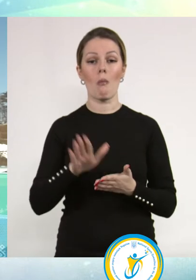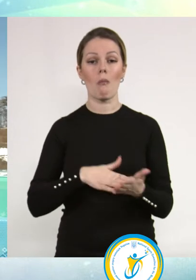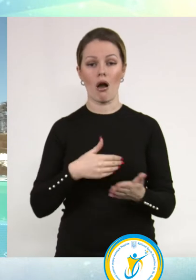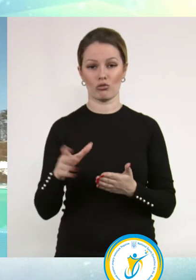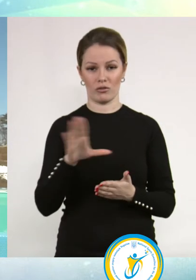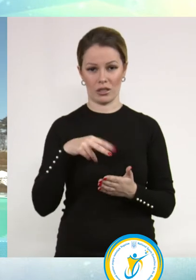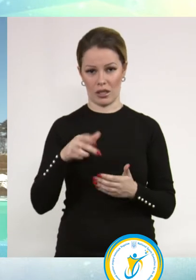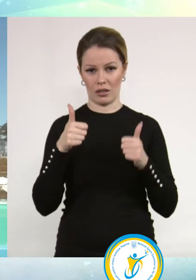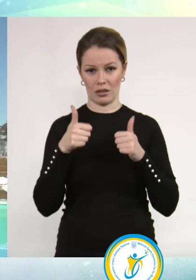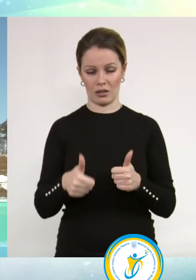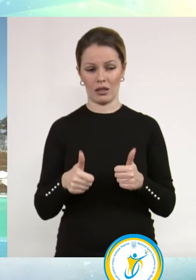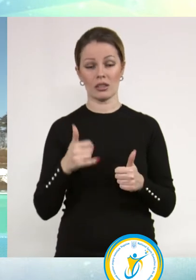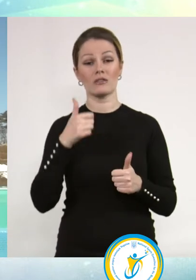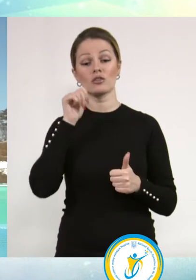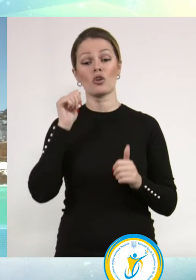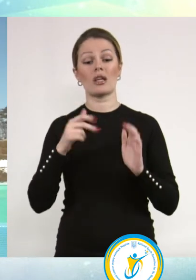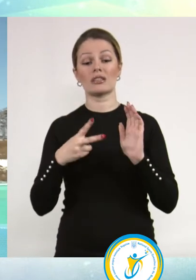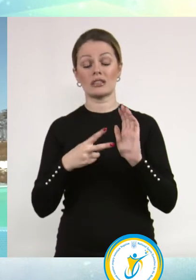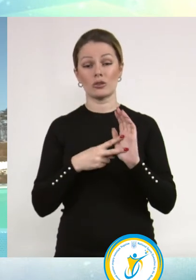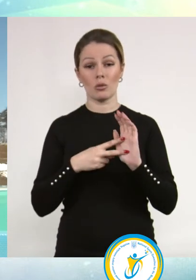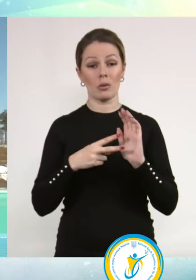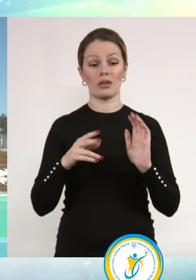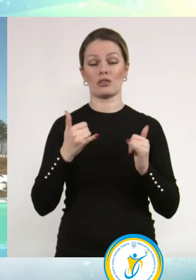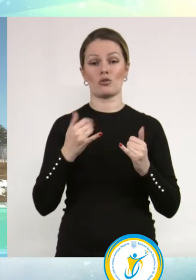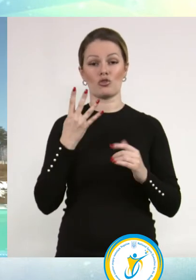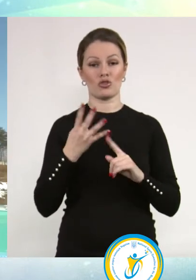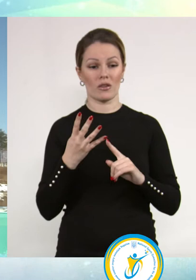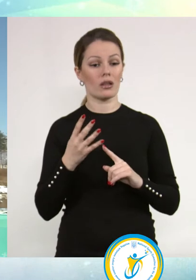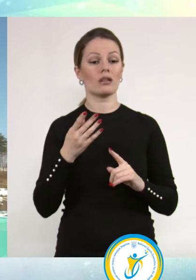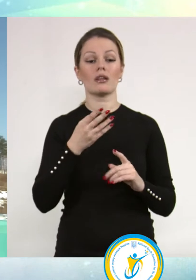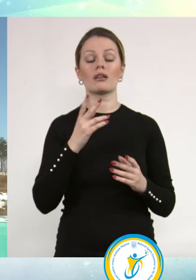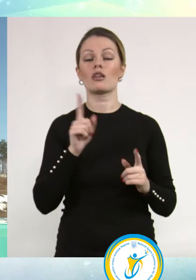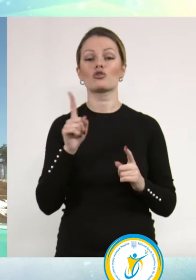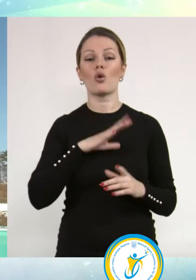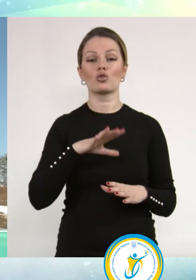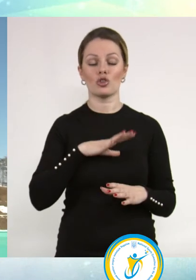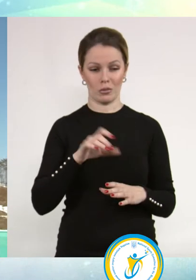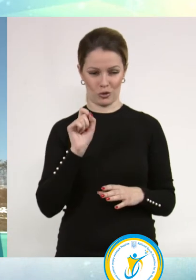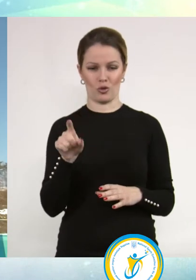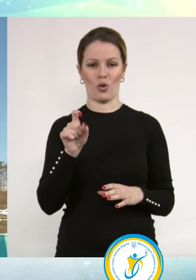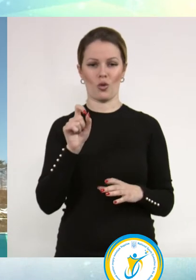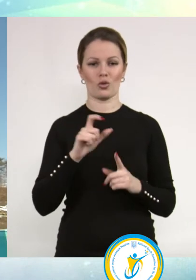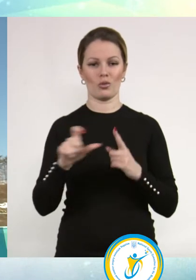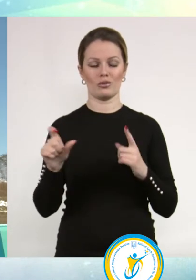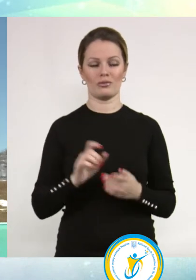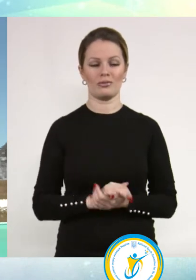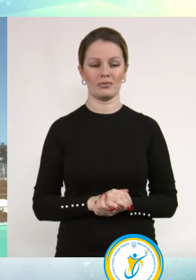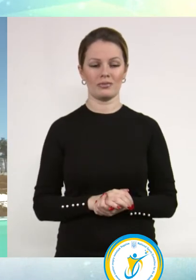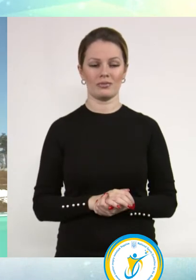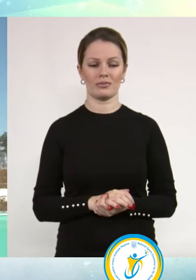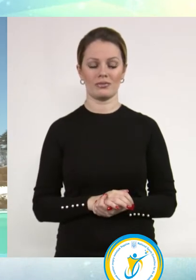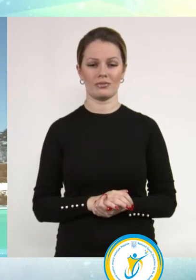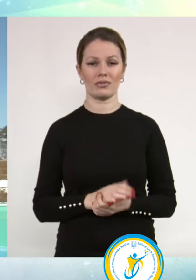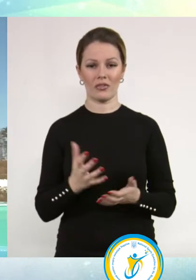йде. Хороші результати, вчора четвертий, сьогодні сьомий. На що очікуємо, Тарас? На золото.